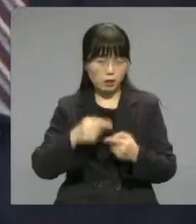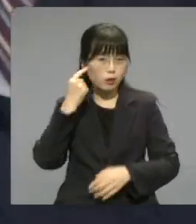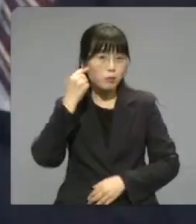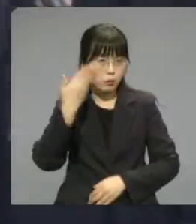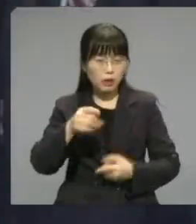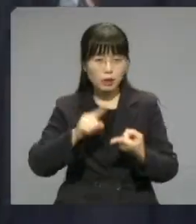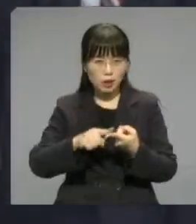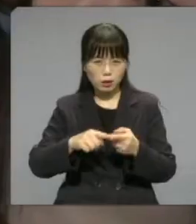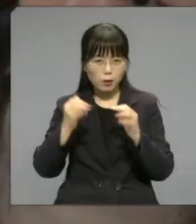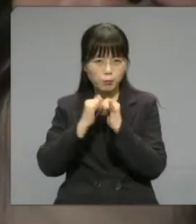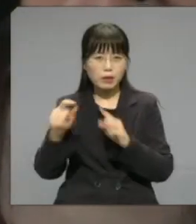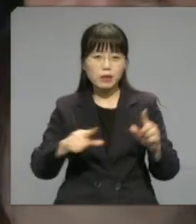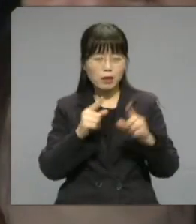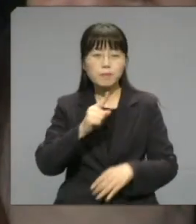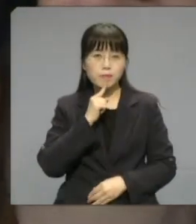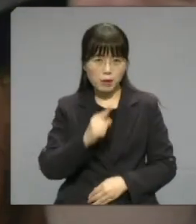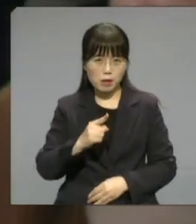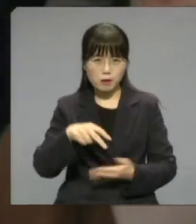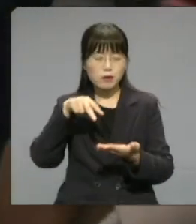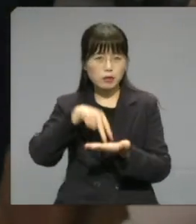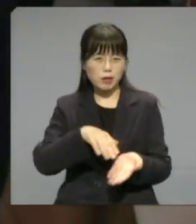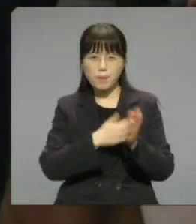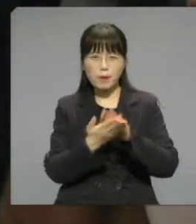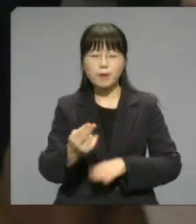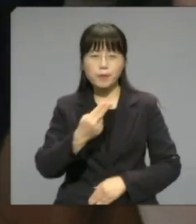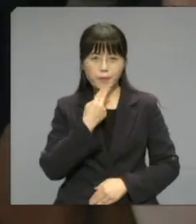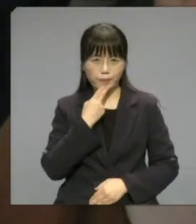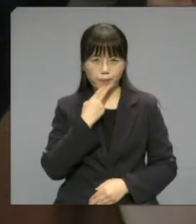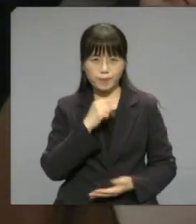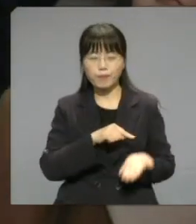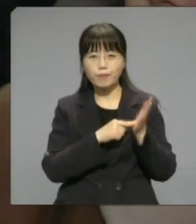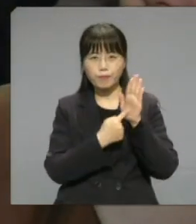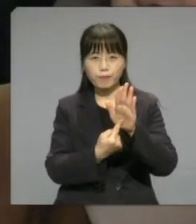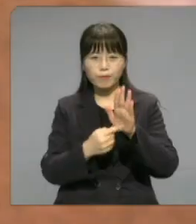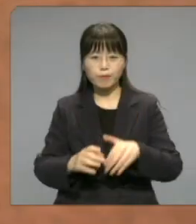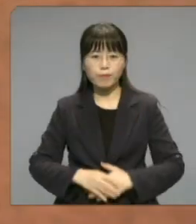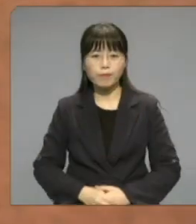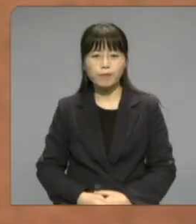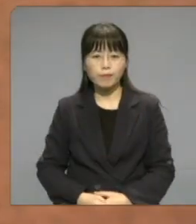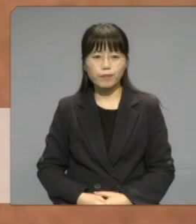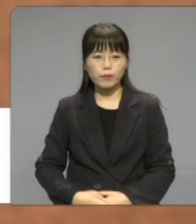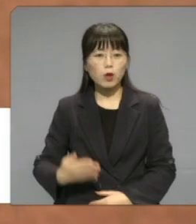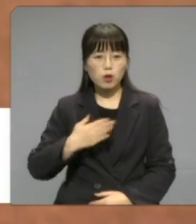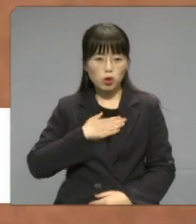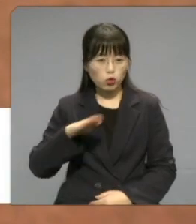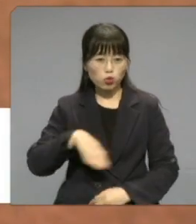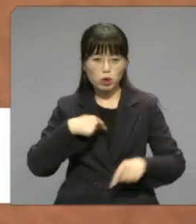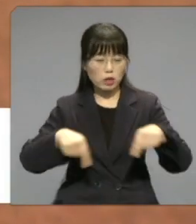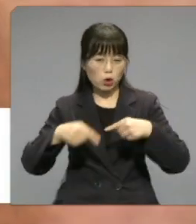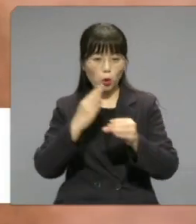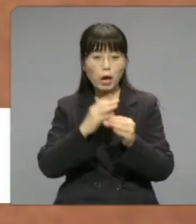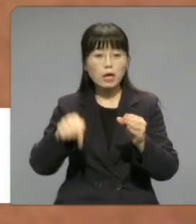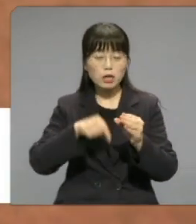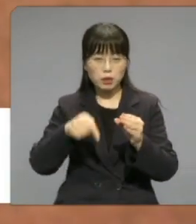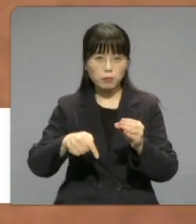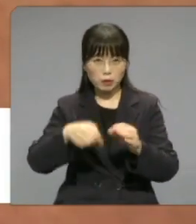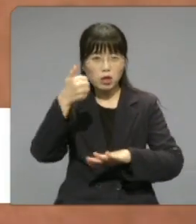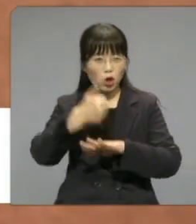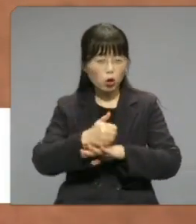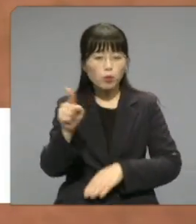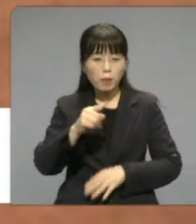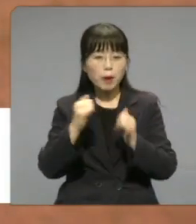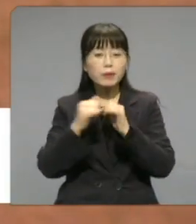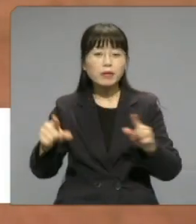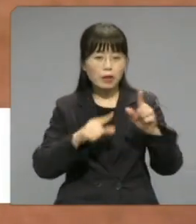질문에도 민생을 언급하며 입장 변화가 없음을 애둘러 표현했습니다. 저는 우리 정치의 핵심은 결국은 민생이라고